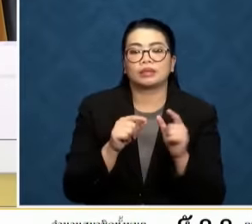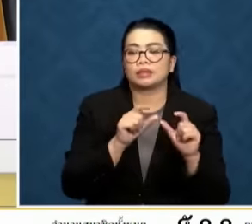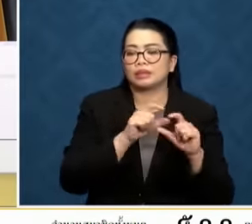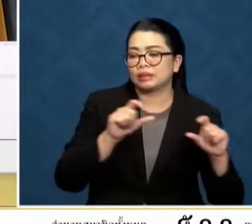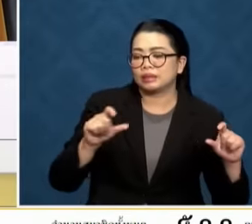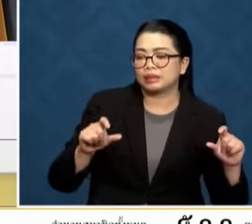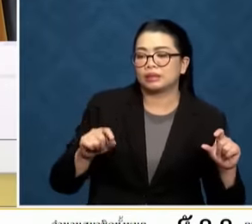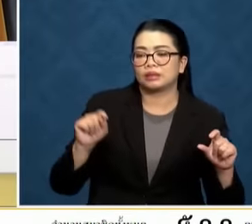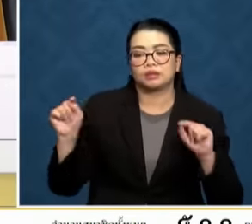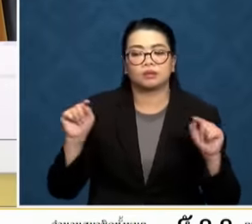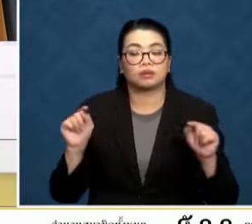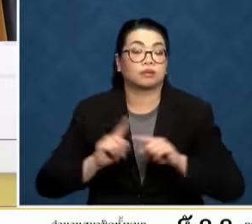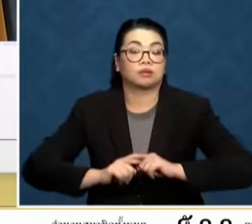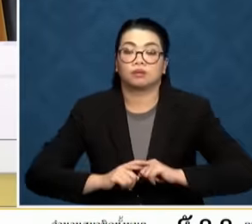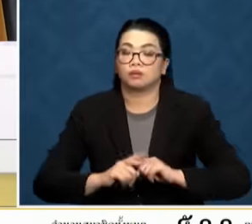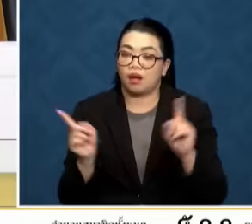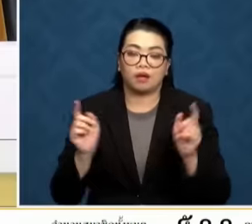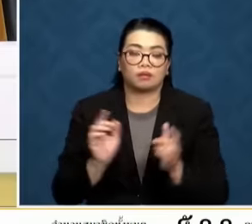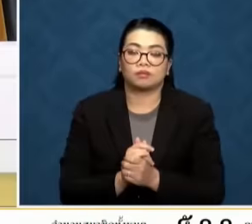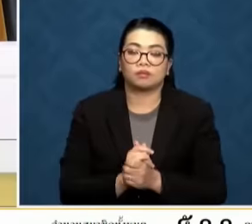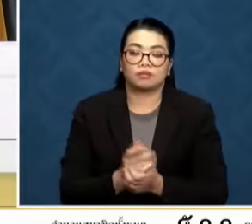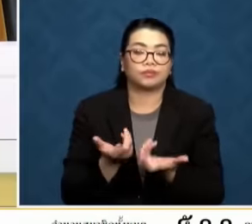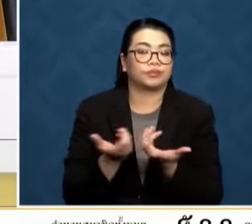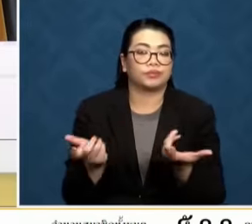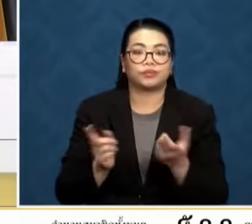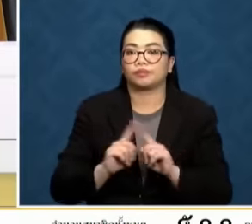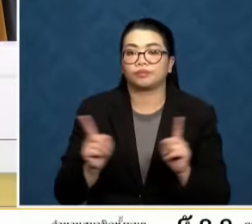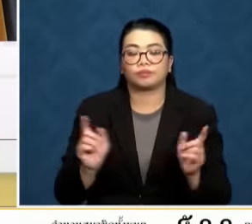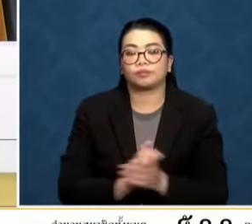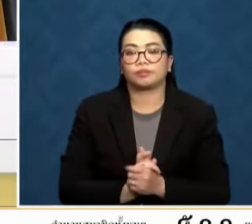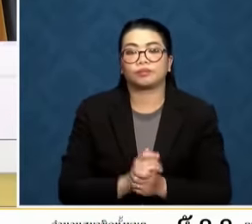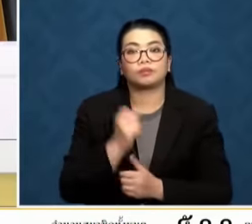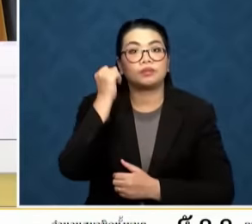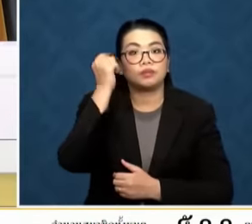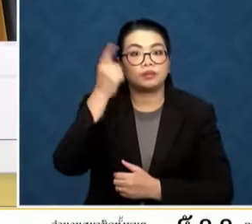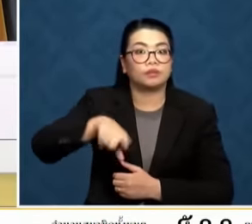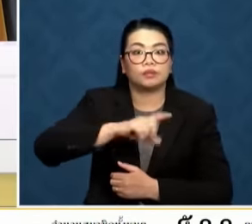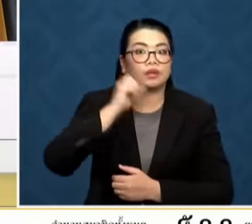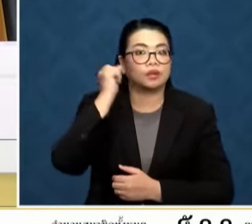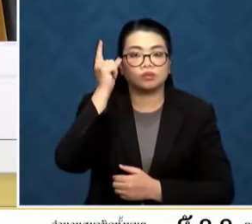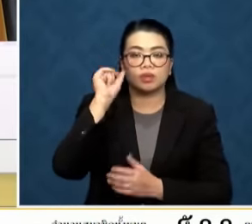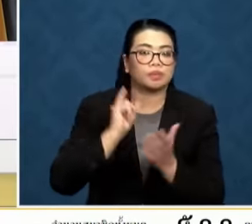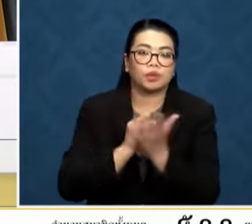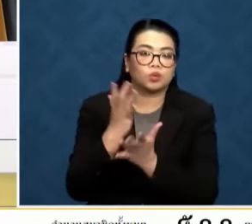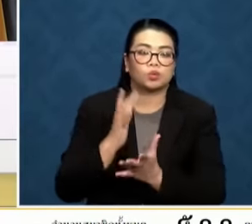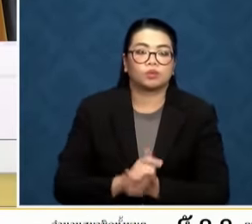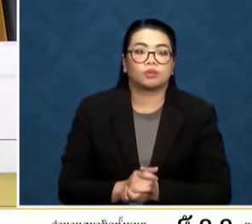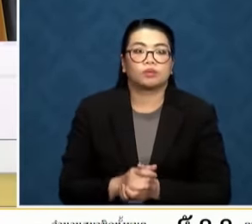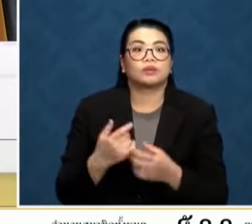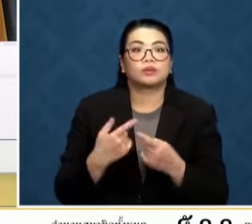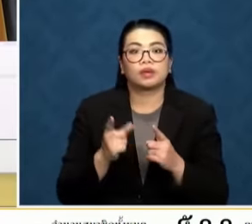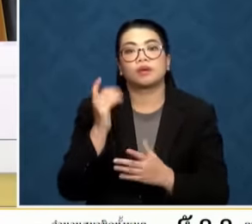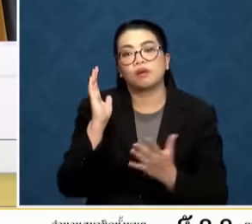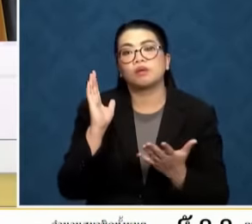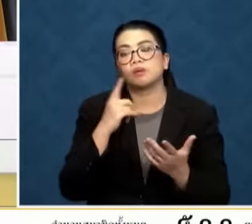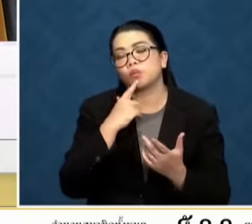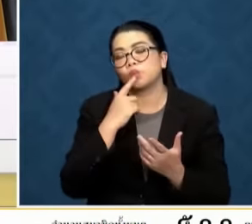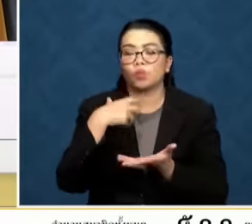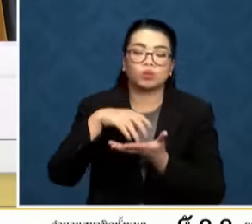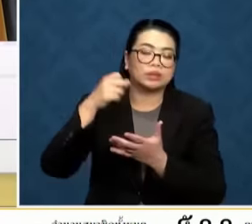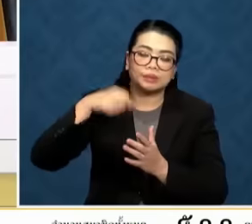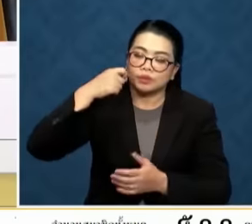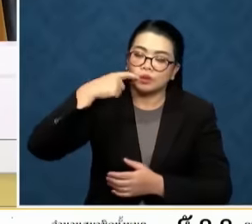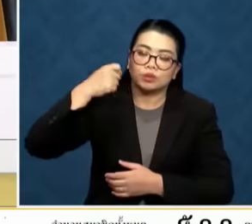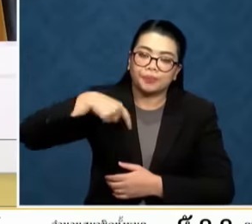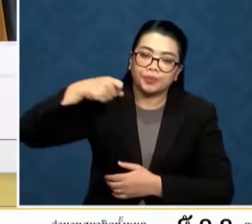GDPซึ่งซึ่งเป็นเป็นเป็นความเข้าใจที่ไม่ถูกต้องนะครับแต่ก็ประเด็นนี้มีการพูดกันซ้ำแล้ว